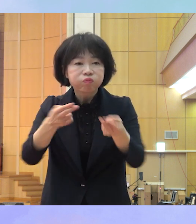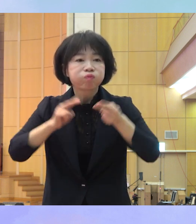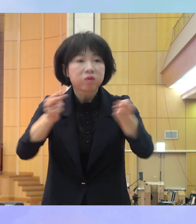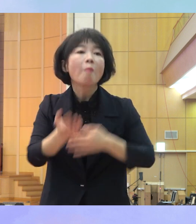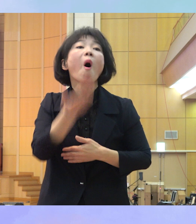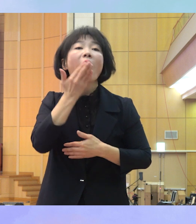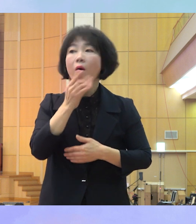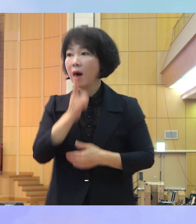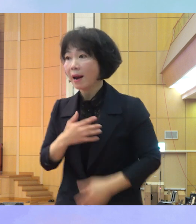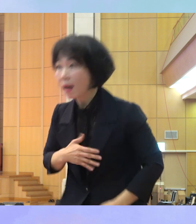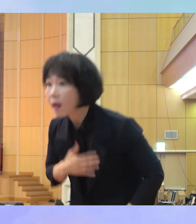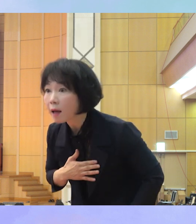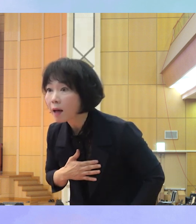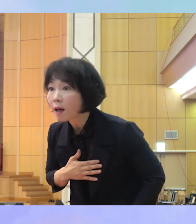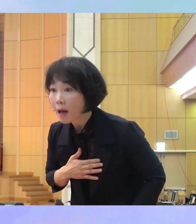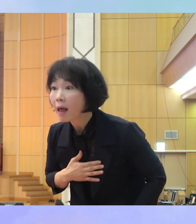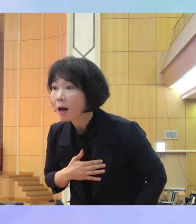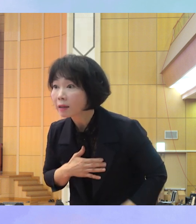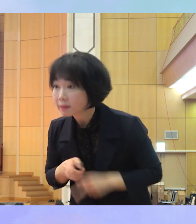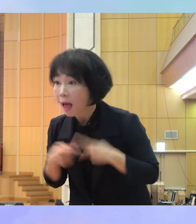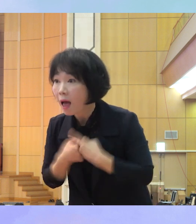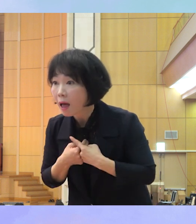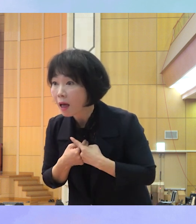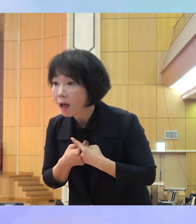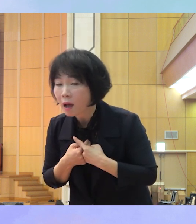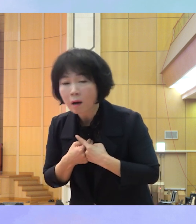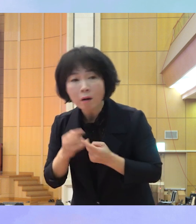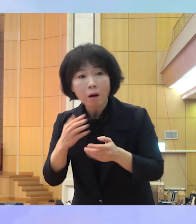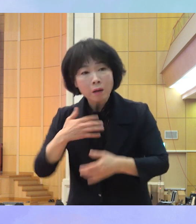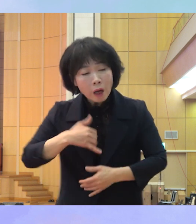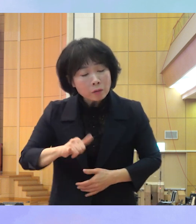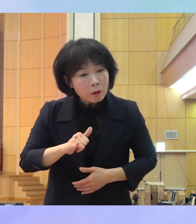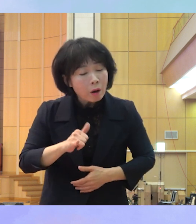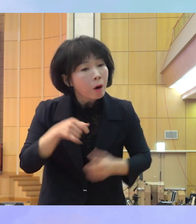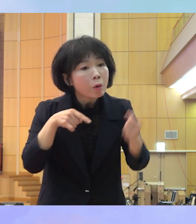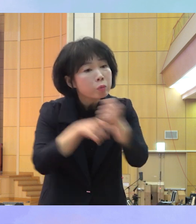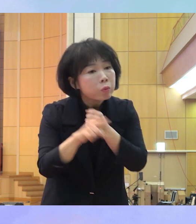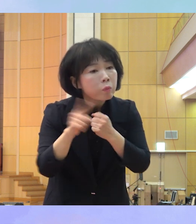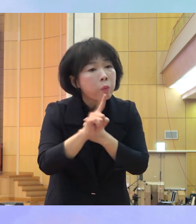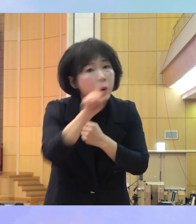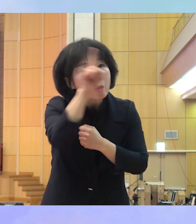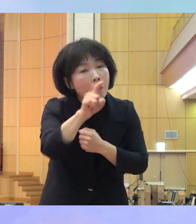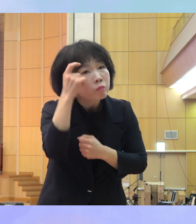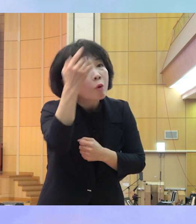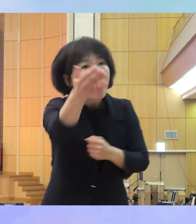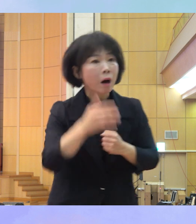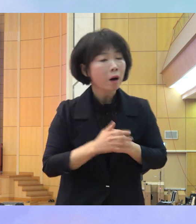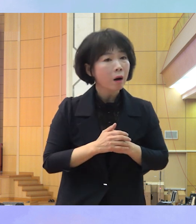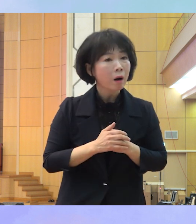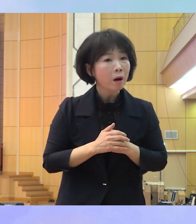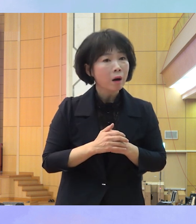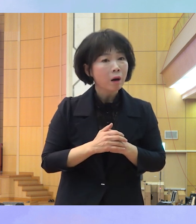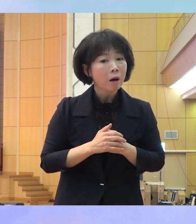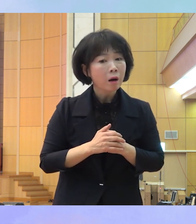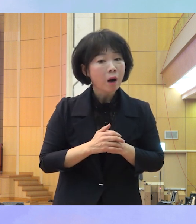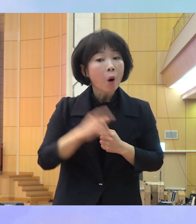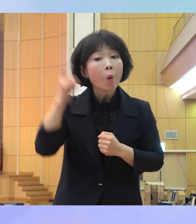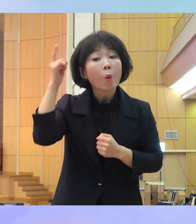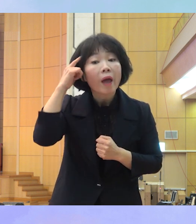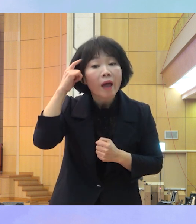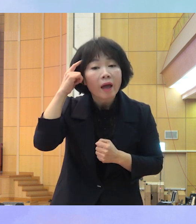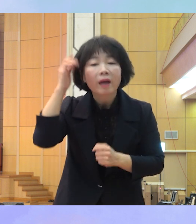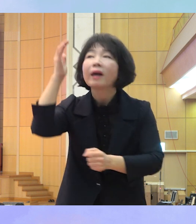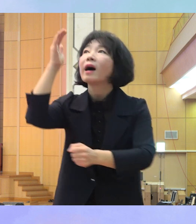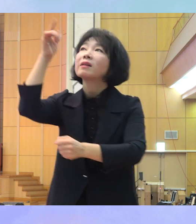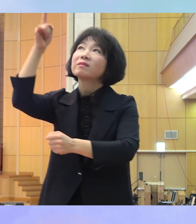무슨 뜻이냐 하거든. 무슨 뜻이냐고 물으면 너희는 이르기를 이는